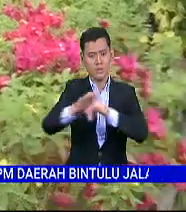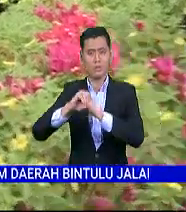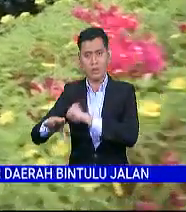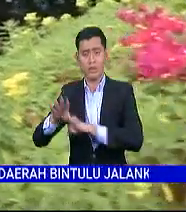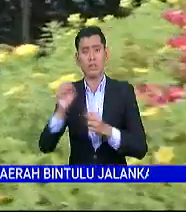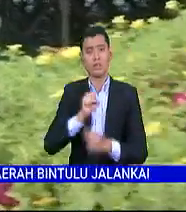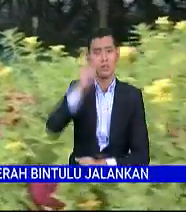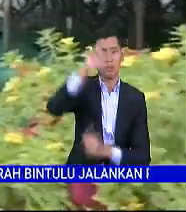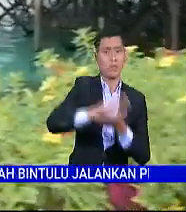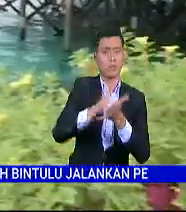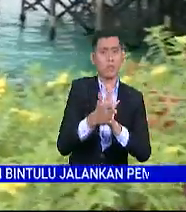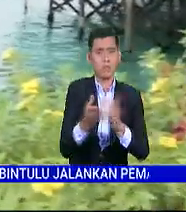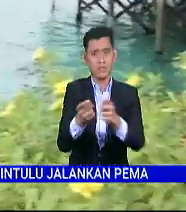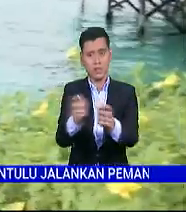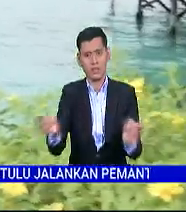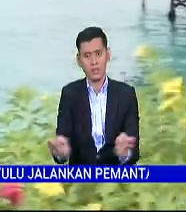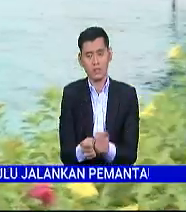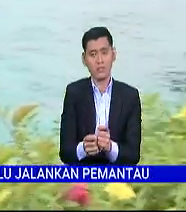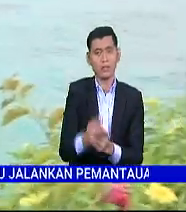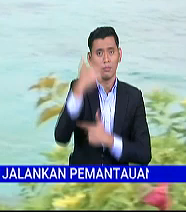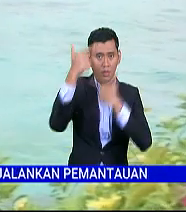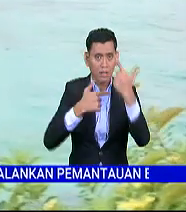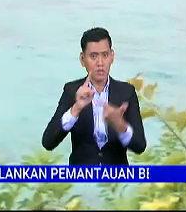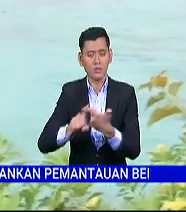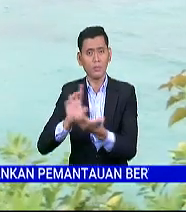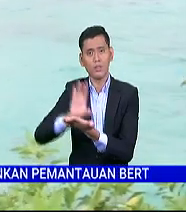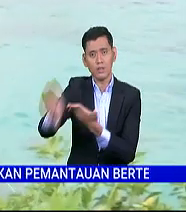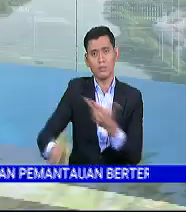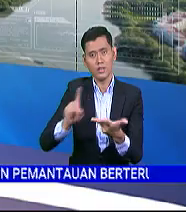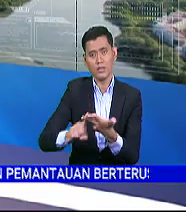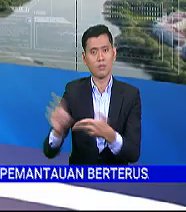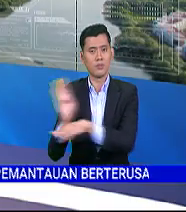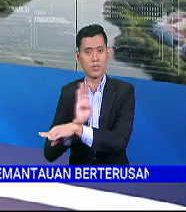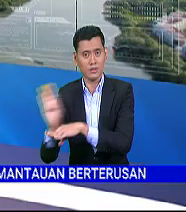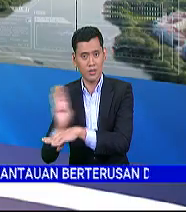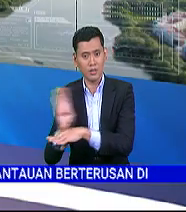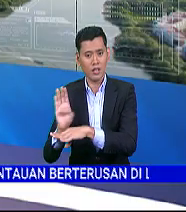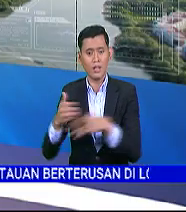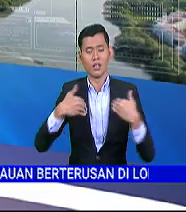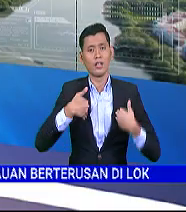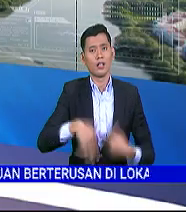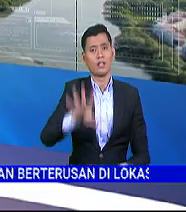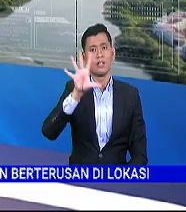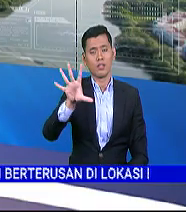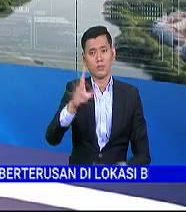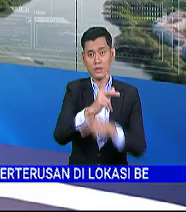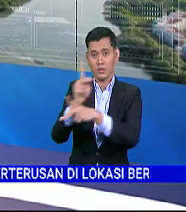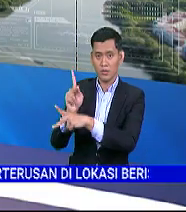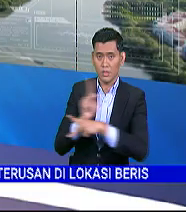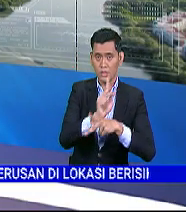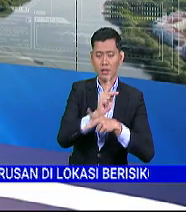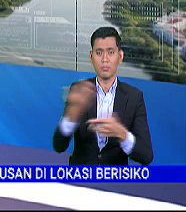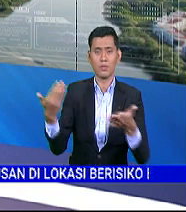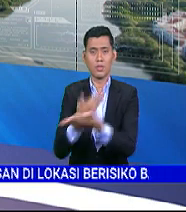Sabah sebagai destinasi pelancongan, pelaburan dan perdagangan. Sebanyak 5 pos kawalan baharu